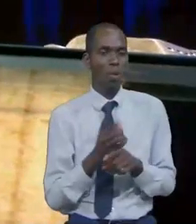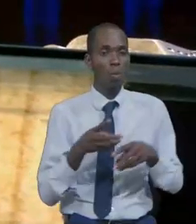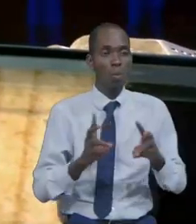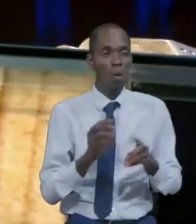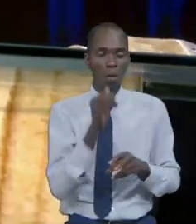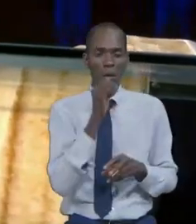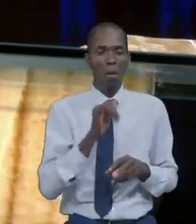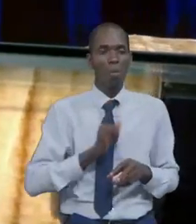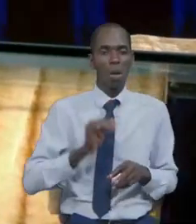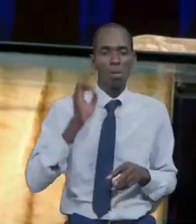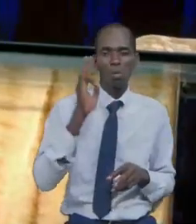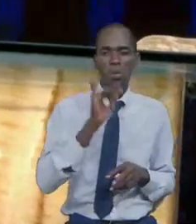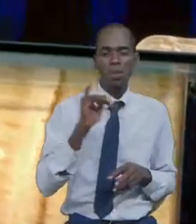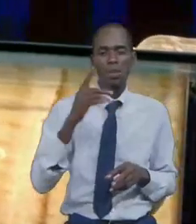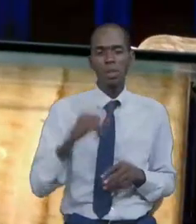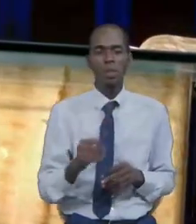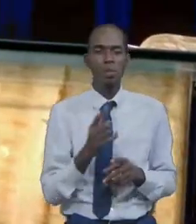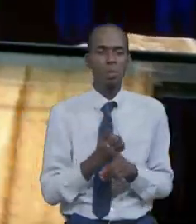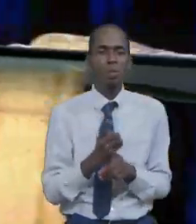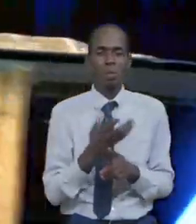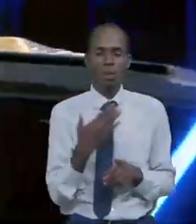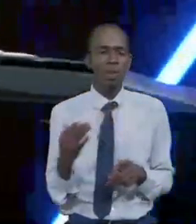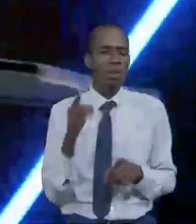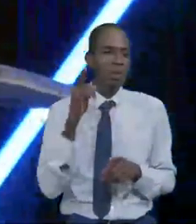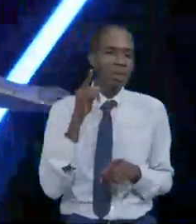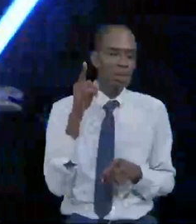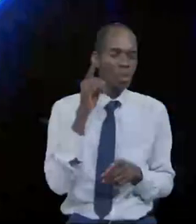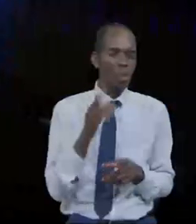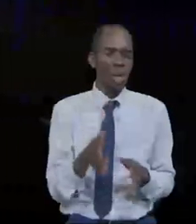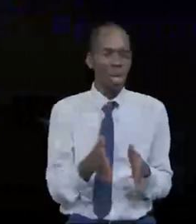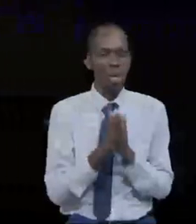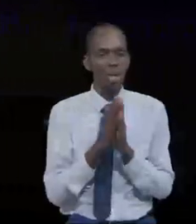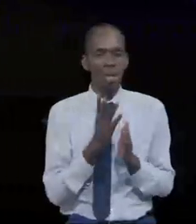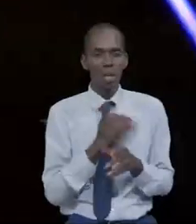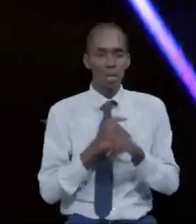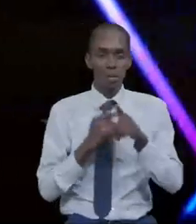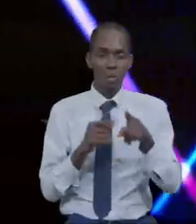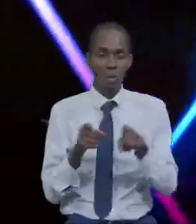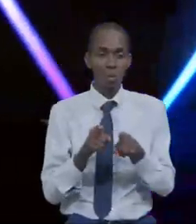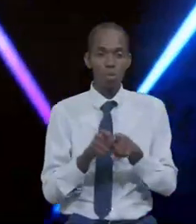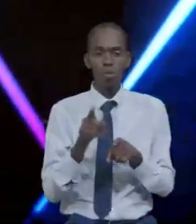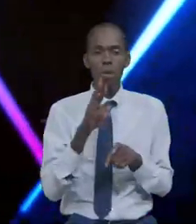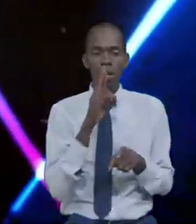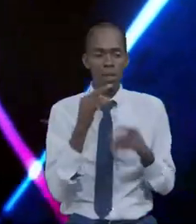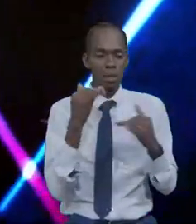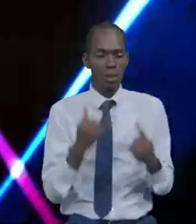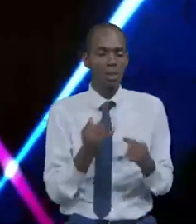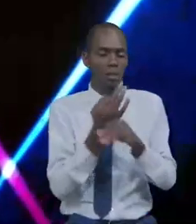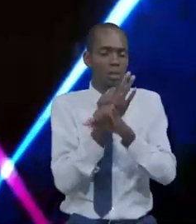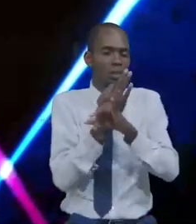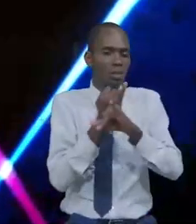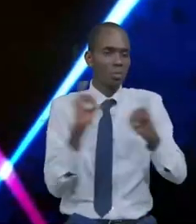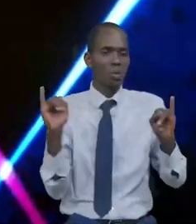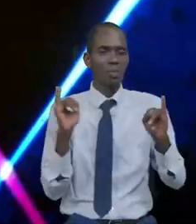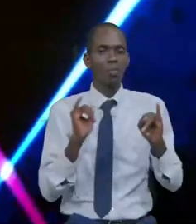la bonne chose? Il consulte. Et si dans ta vie, tu es si indépendant et